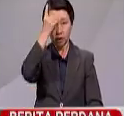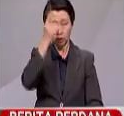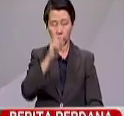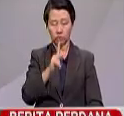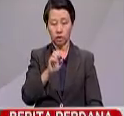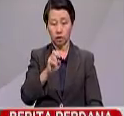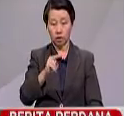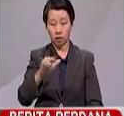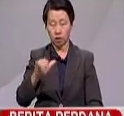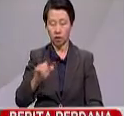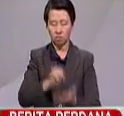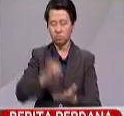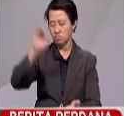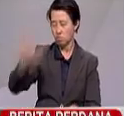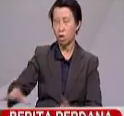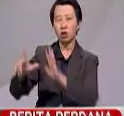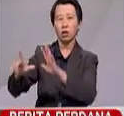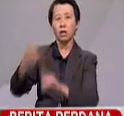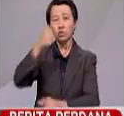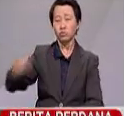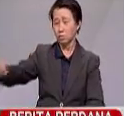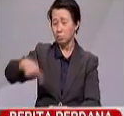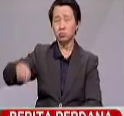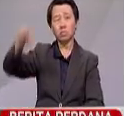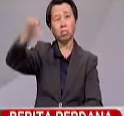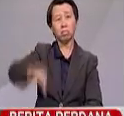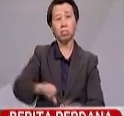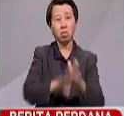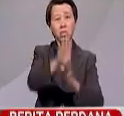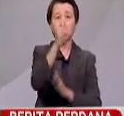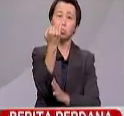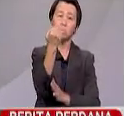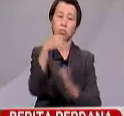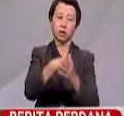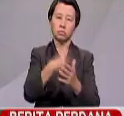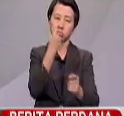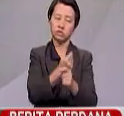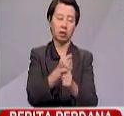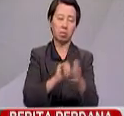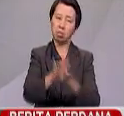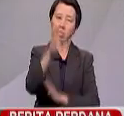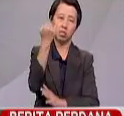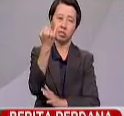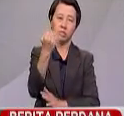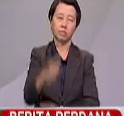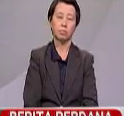Goh, perguruan dibuat kerana mereka gagal mencapai indeks prestasi utama yang ditetapkan.